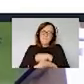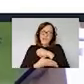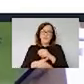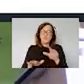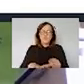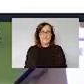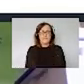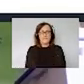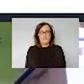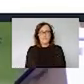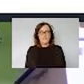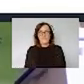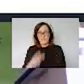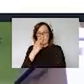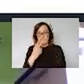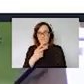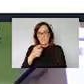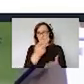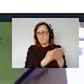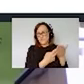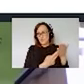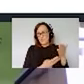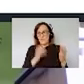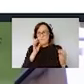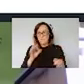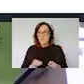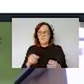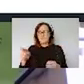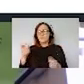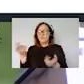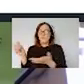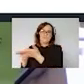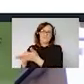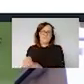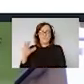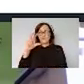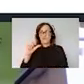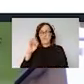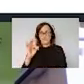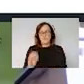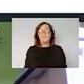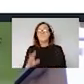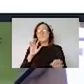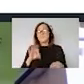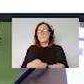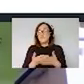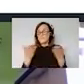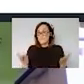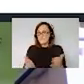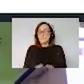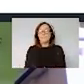wsparcie znajomych. Tutaj widzę, też czytam to, co tutaj Państwo piszą. Okej, drodzy Państwo, ja w takim